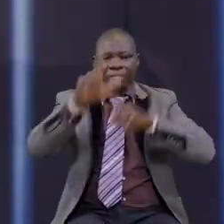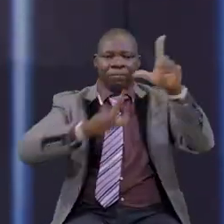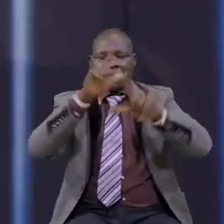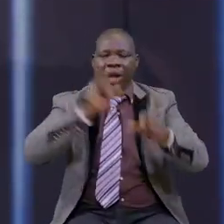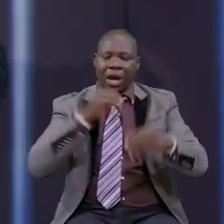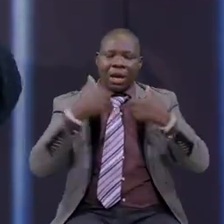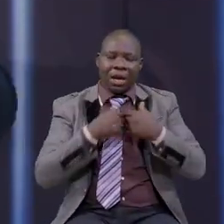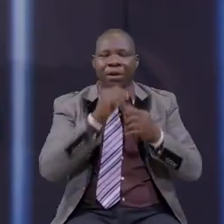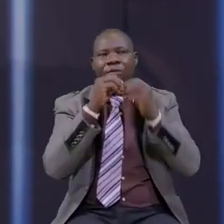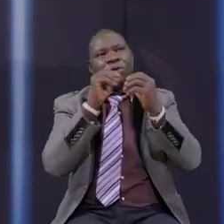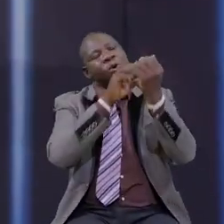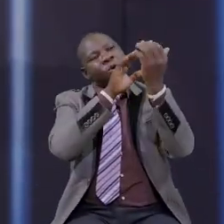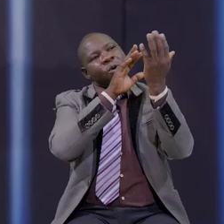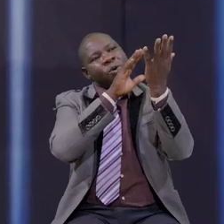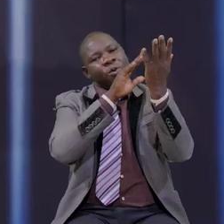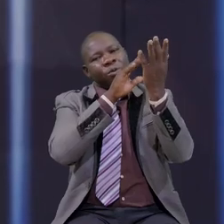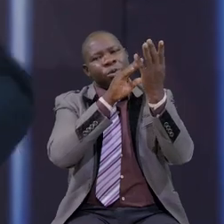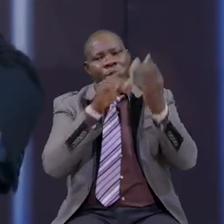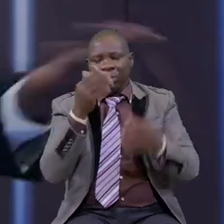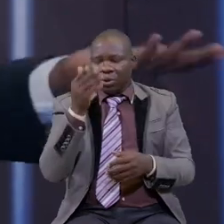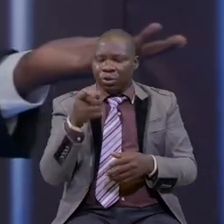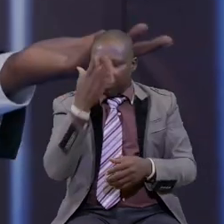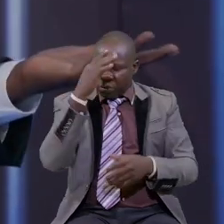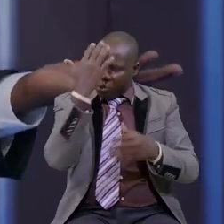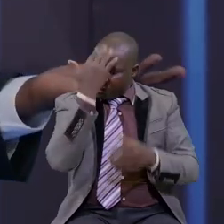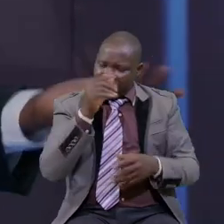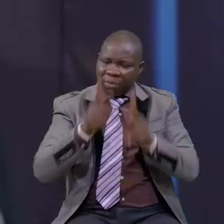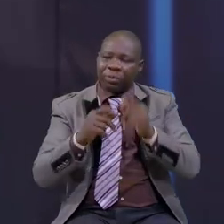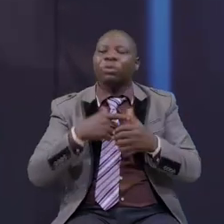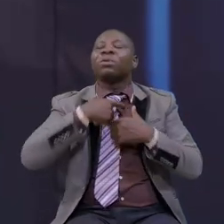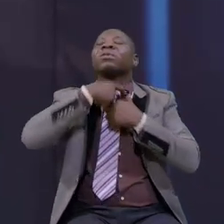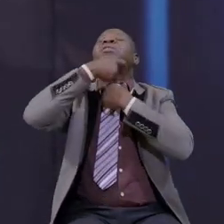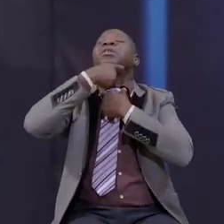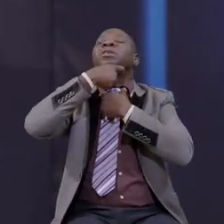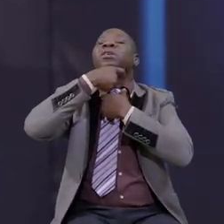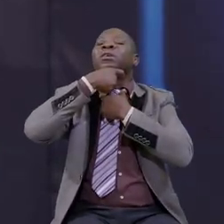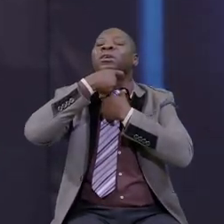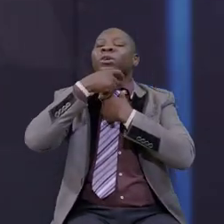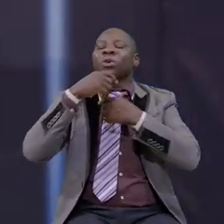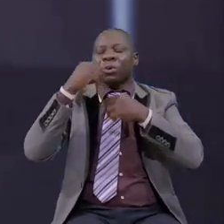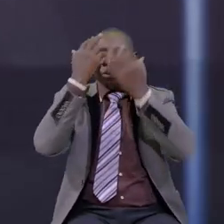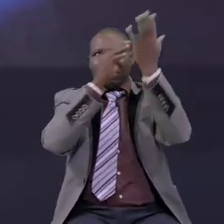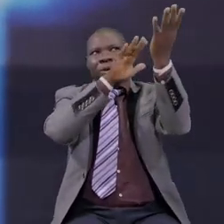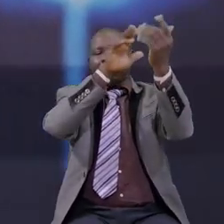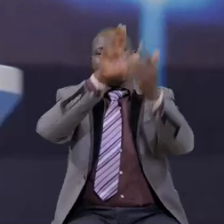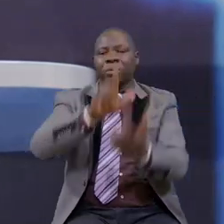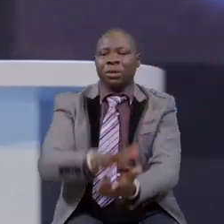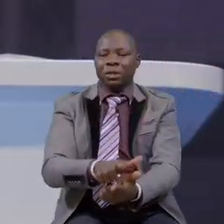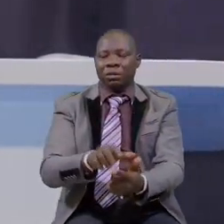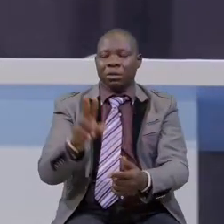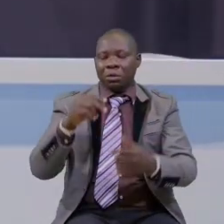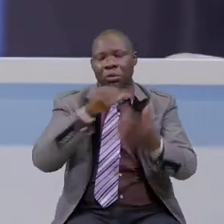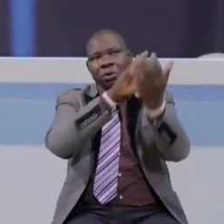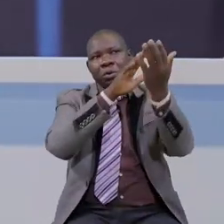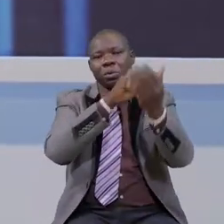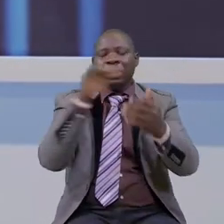les gens commettent le suicide? Ils sont désespérés. Ils ont perdu d'espoir, plus d'espoir. Et ils lisent tous les livres qu'ils